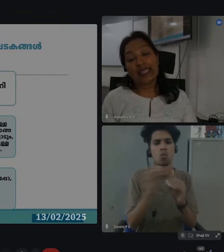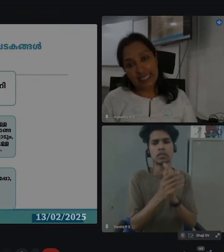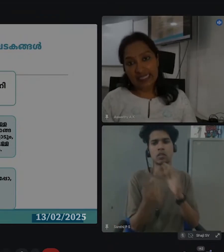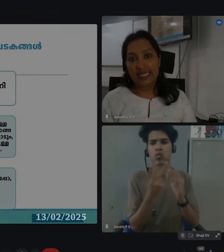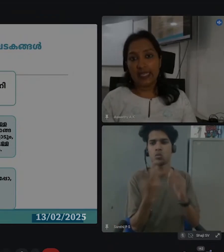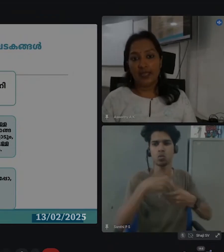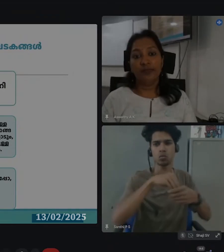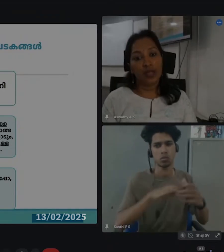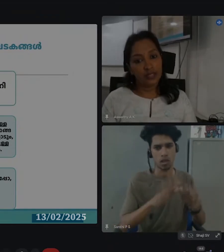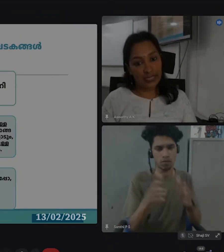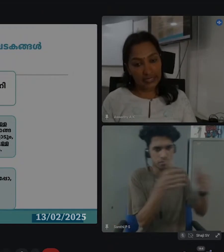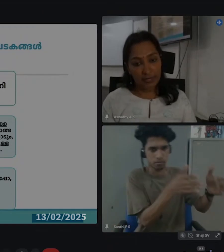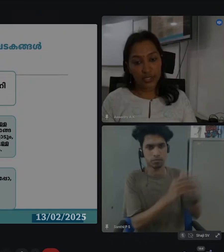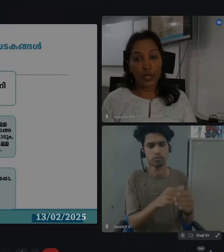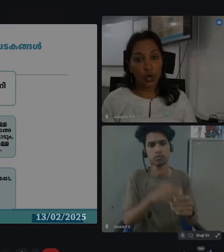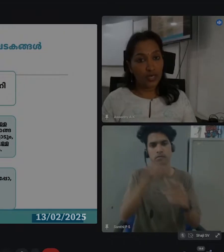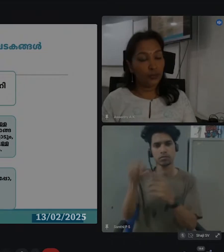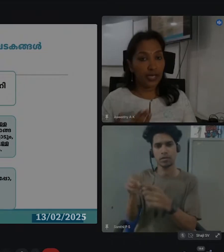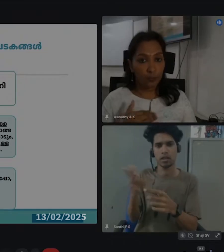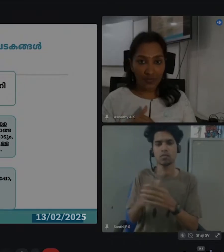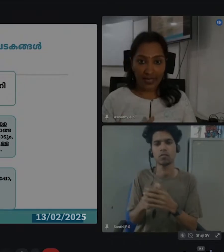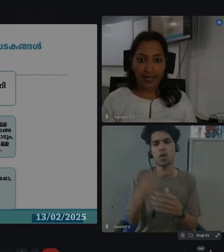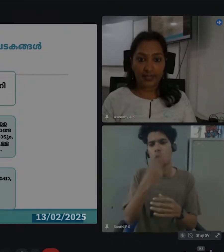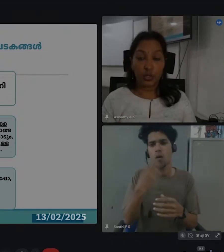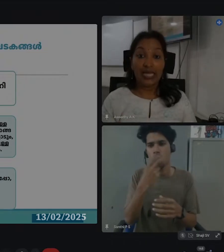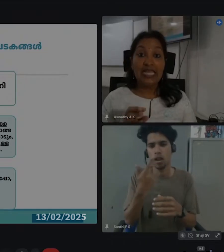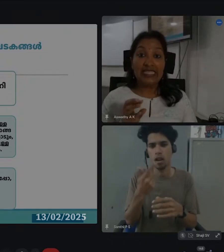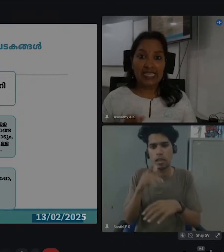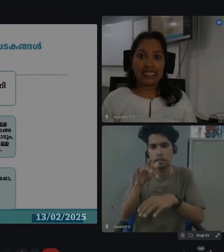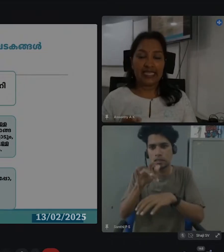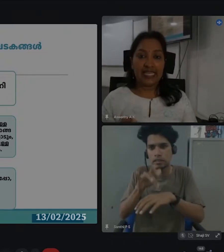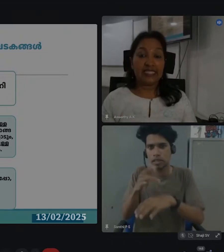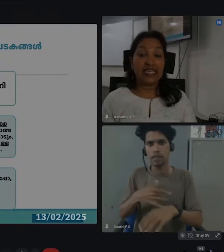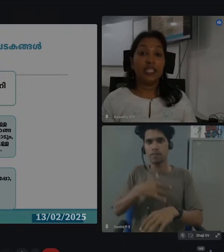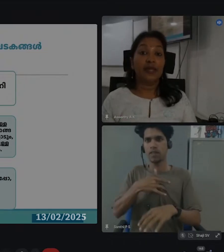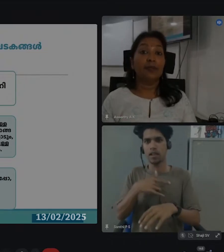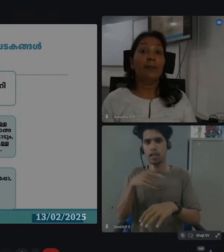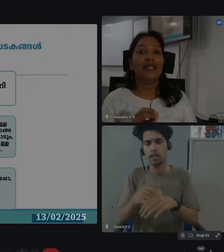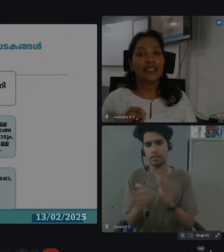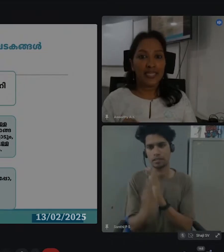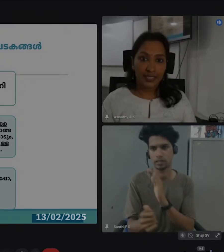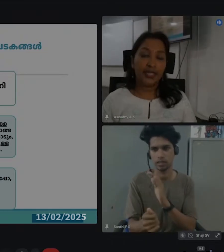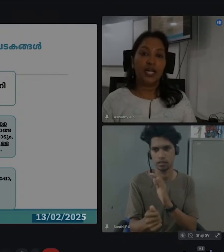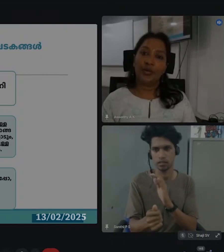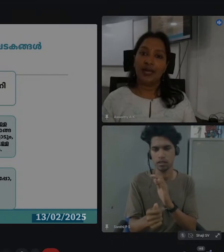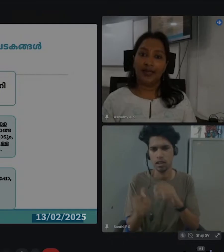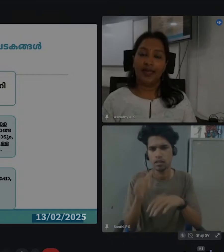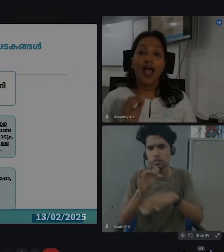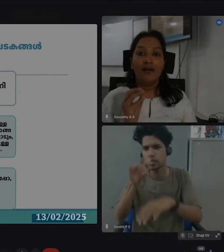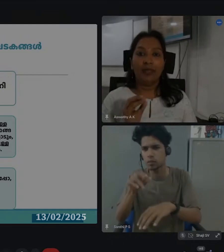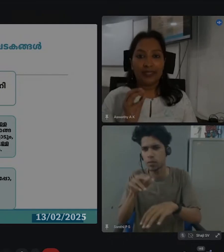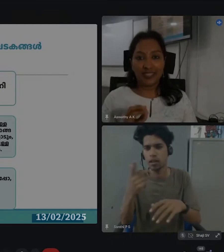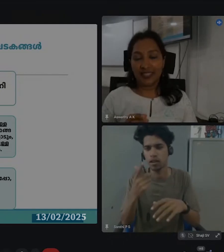ഓറൽ സെൻസറി സ്കില്ലാണ്. ഞാൻ നേരത്തെ പറഞ്ഞതുപോലെ ഓറൽ എന്ന് പറയുമ്പോൾ വായുടെ അകത്തുള്ള സെൻസറി എന്ന് പറഞ്ഞാൽ നമ്മുടെ പഞ്ചേന്ദ്രിയങ്ങളുടെ ഒരു